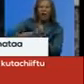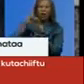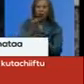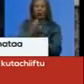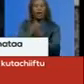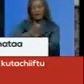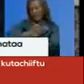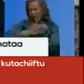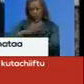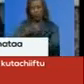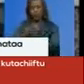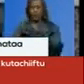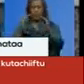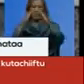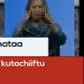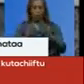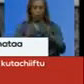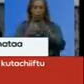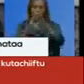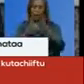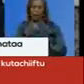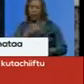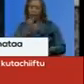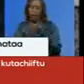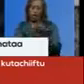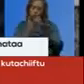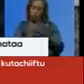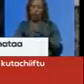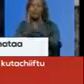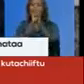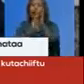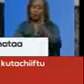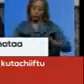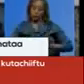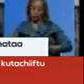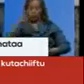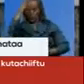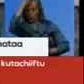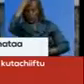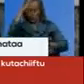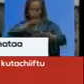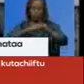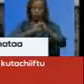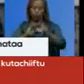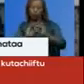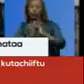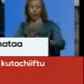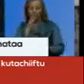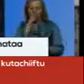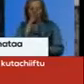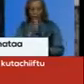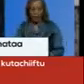አሰራሮችን አስወግደን ፍትሃዊ የማህበራዊና ኢኮኖሚያዊ ሥርዓት እንዲኖረን መንግሥት ምቹ ሁኔታ